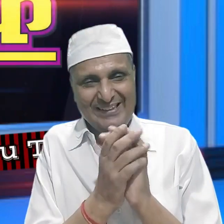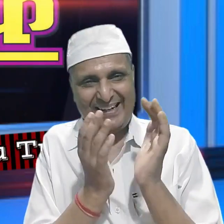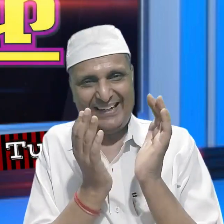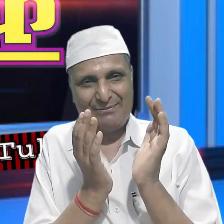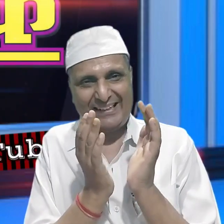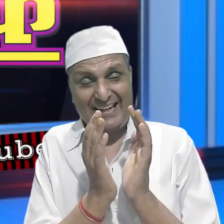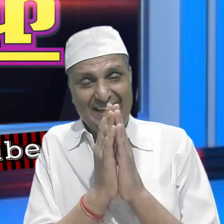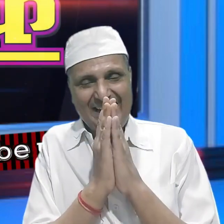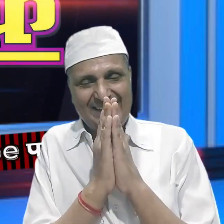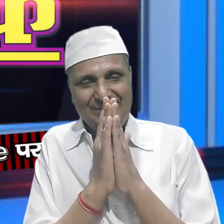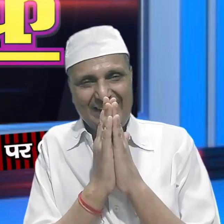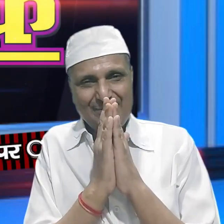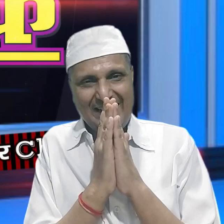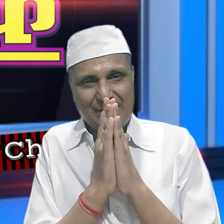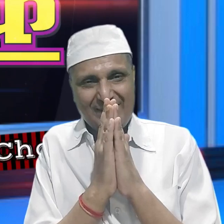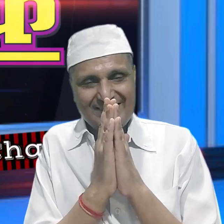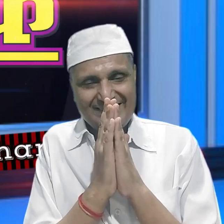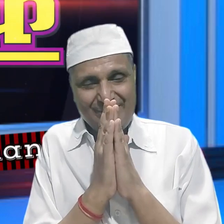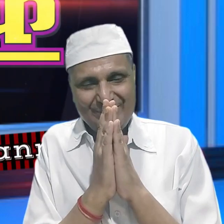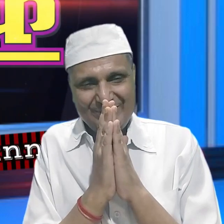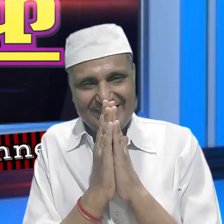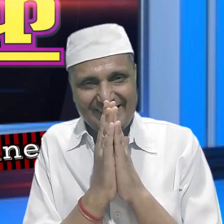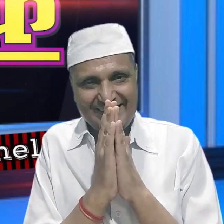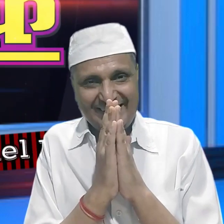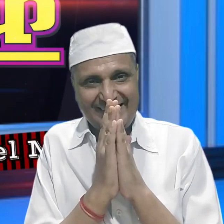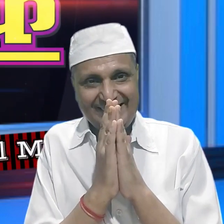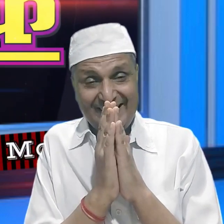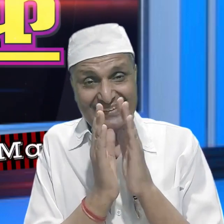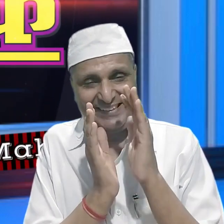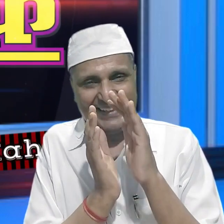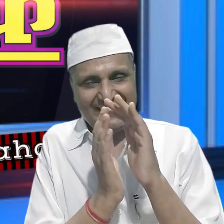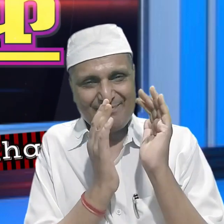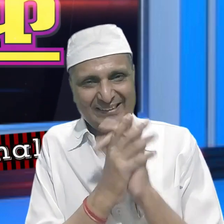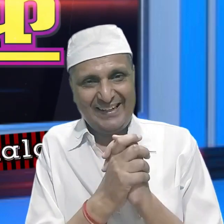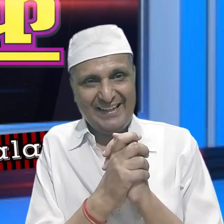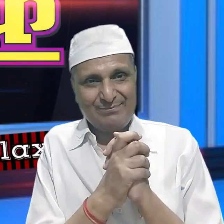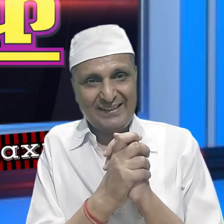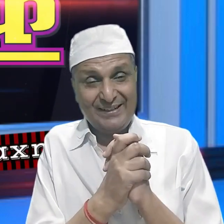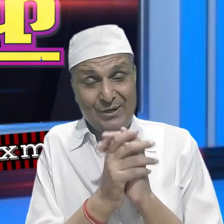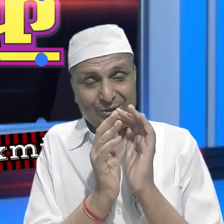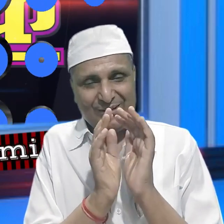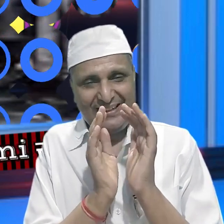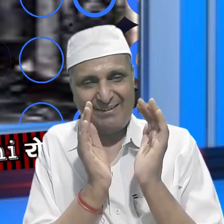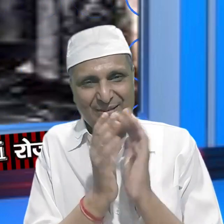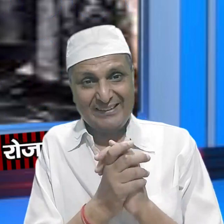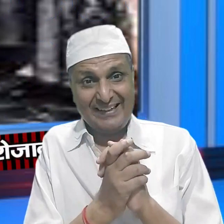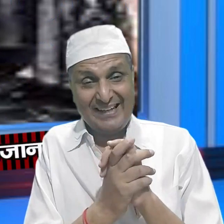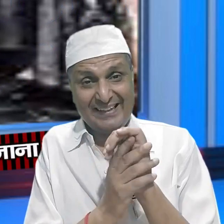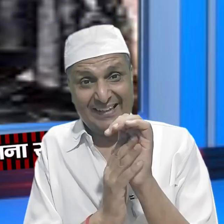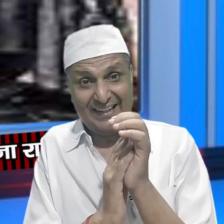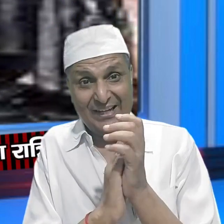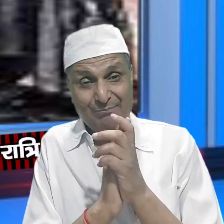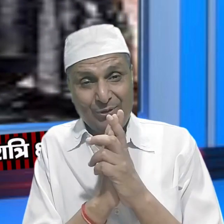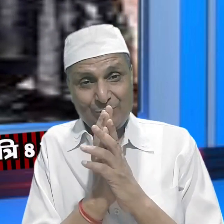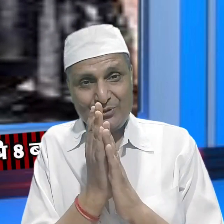को रोजाना 8 बजे की तरह आज फिर 8 बजे आपके पास सभी को सादर जय जिनेंद्र। जरा हट के बात करेंगे आपसे और थोड़ी काम की बात करेंगे।